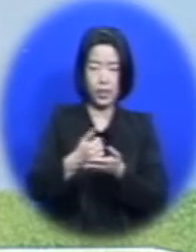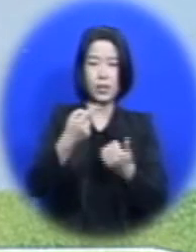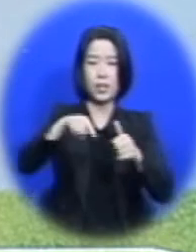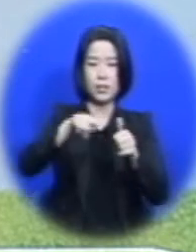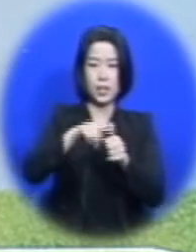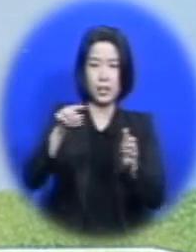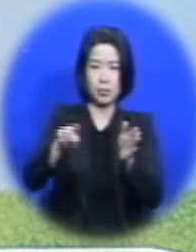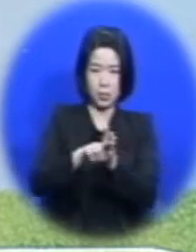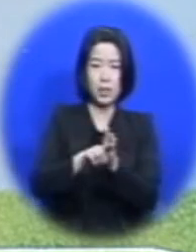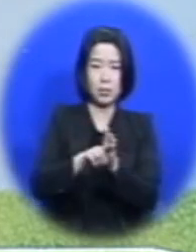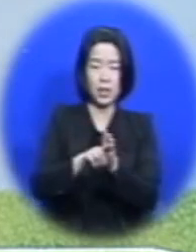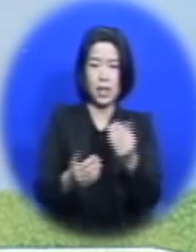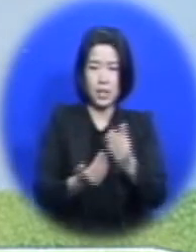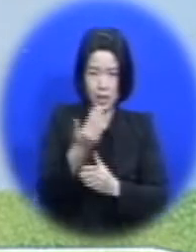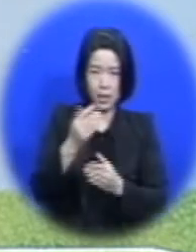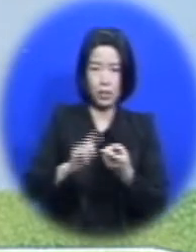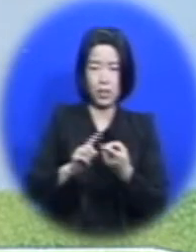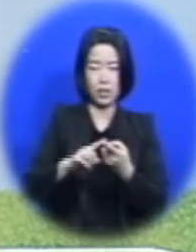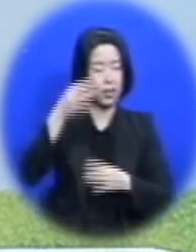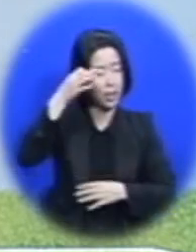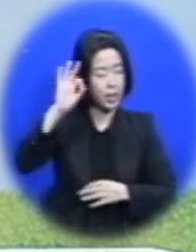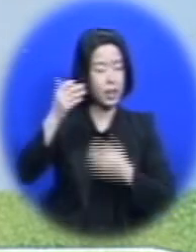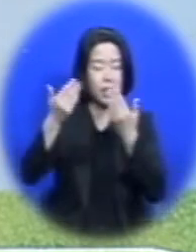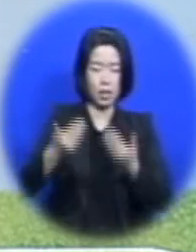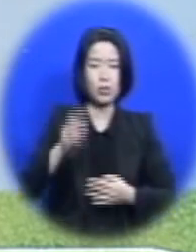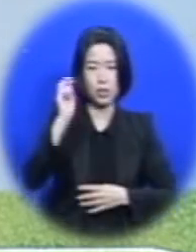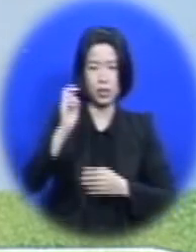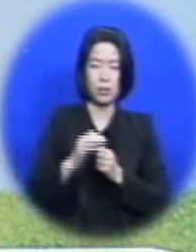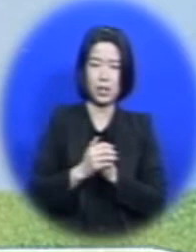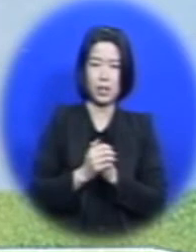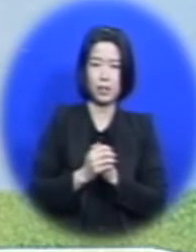믿음이 생긴 것을 깨닫게 해 주십니다